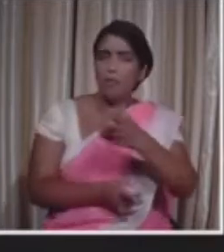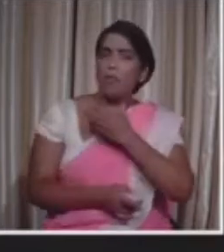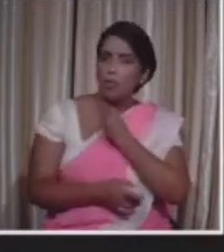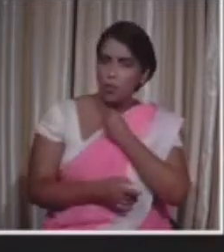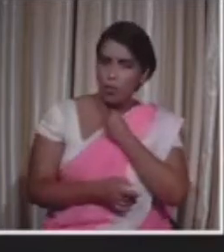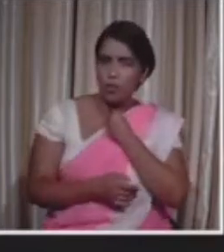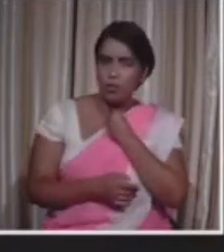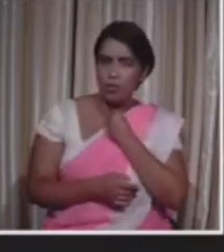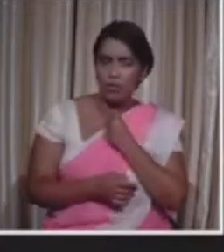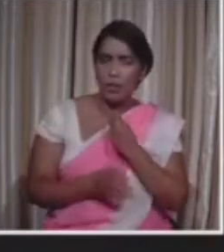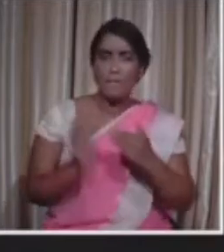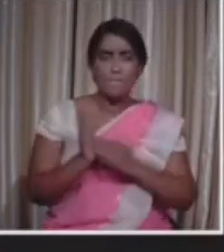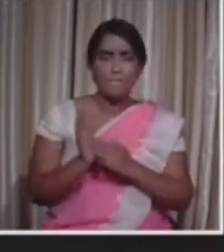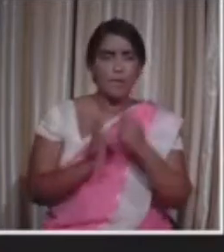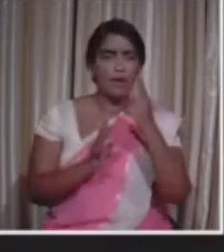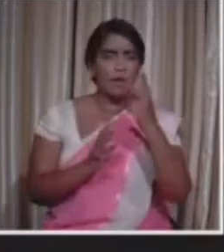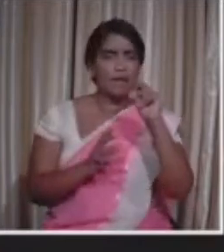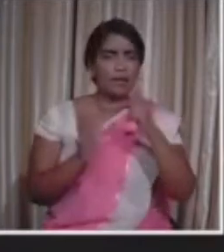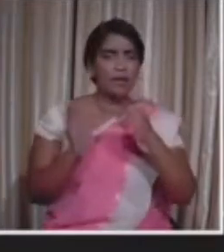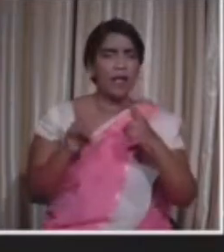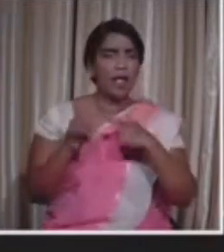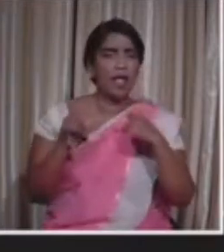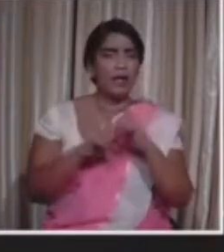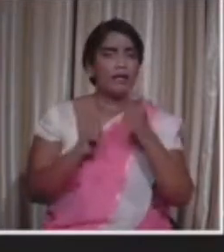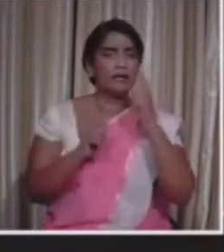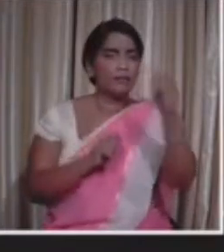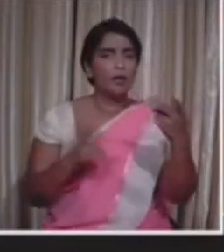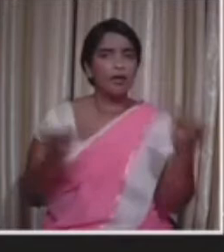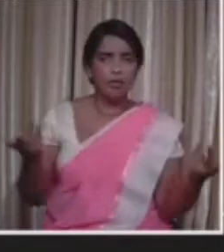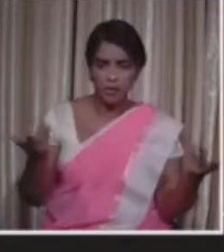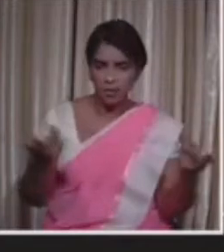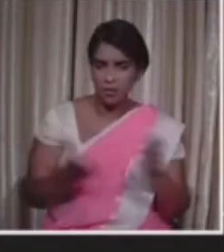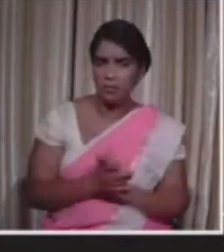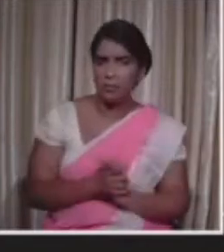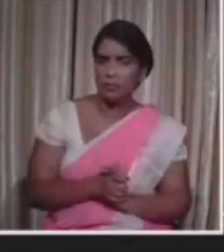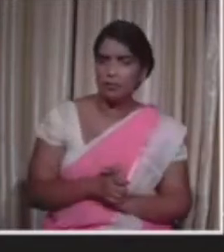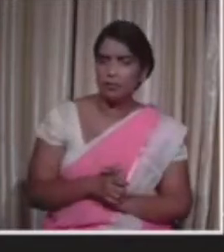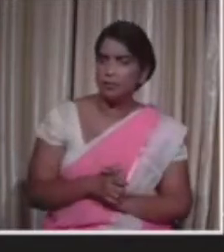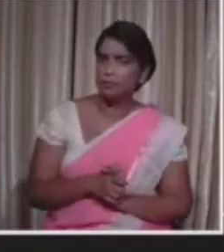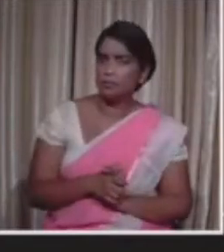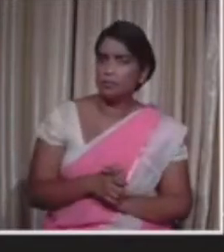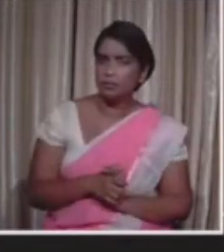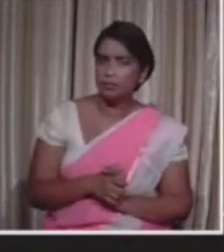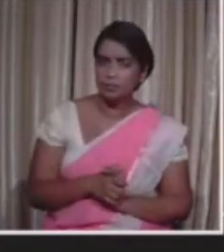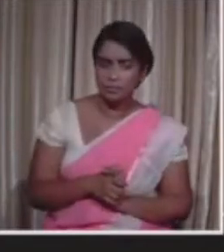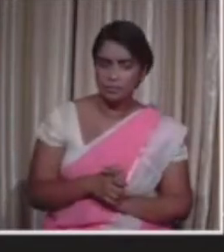කරලා කොහමද මිලියන 20ක් ඇඩ්වාන්ස් වෙන් කරේ හරි ඔබතුමා ඉන්නේ දැන් ප්‍රශ්න